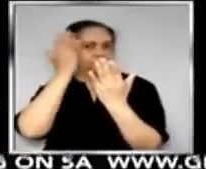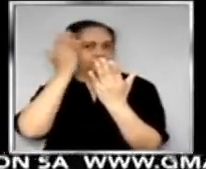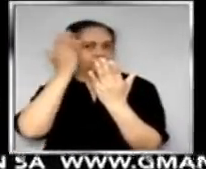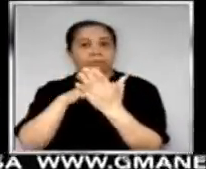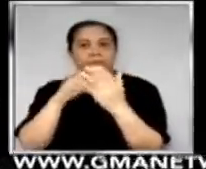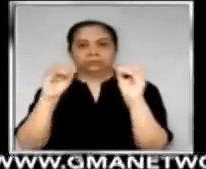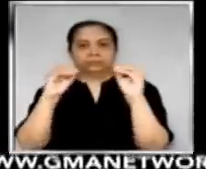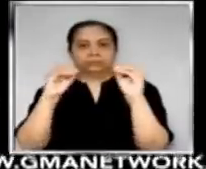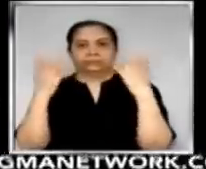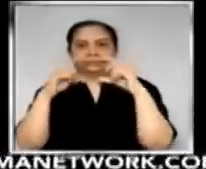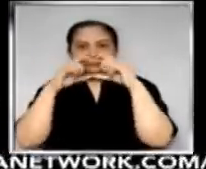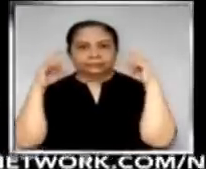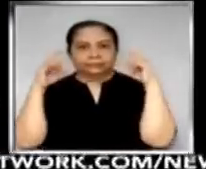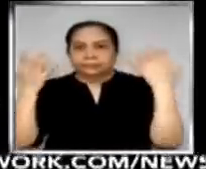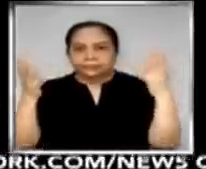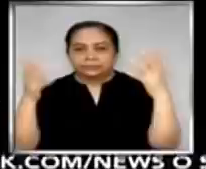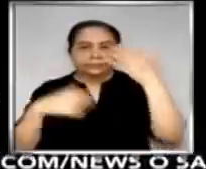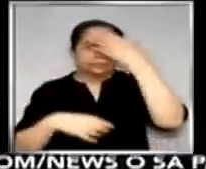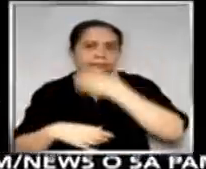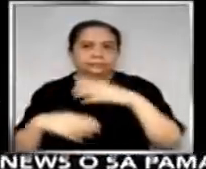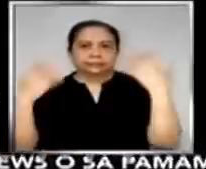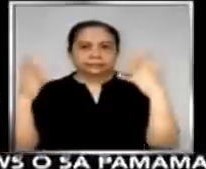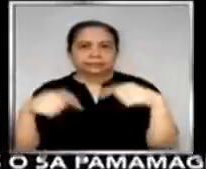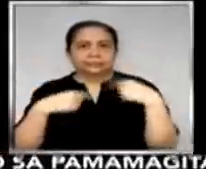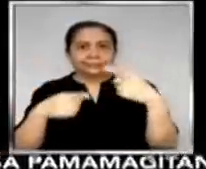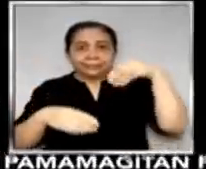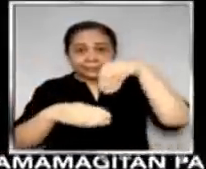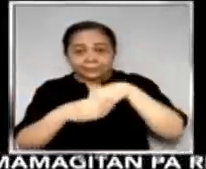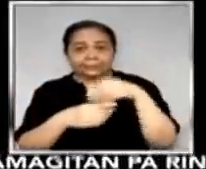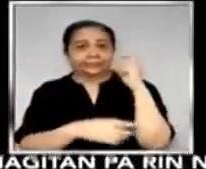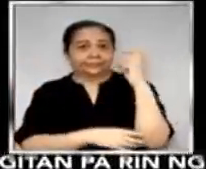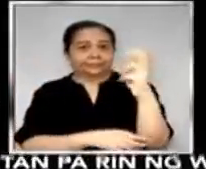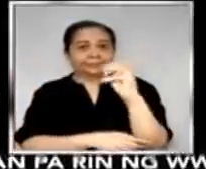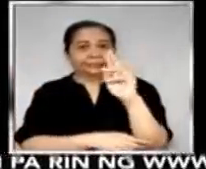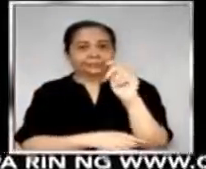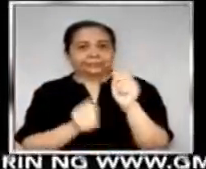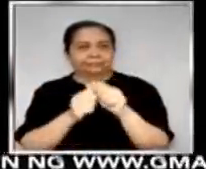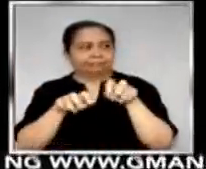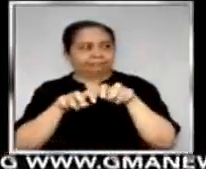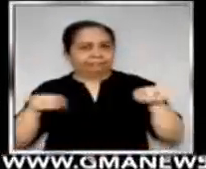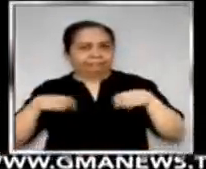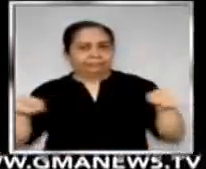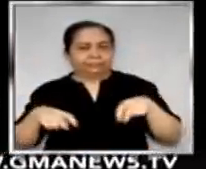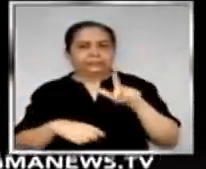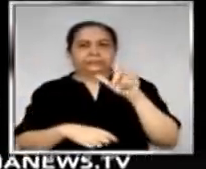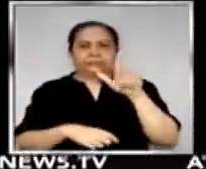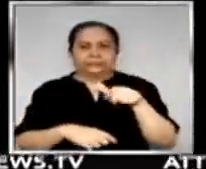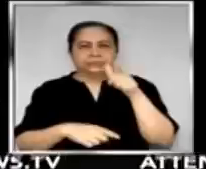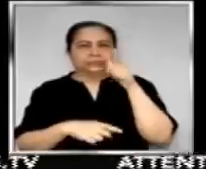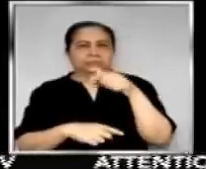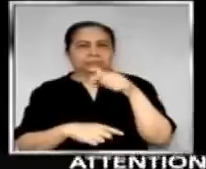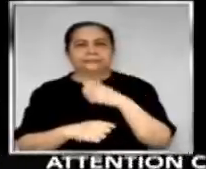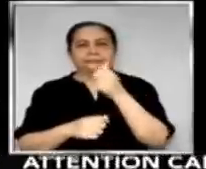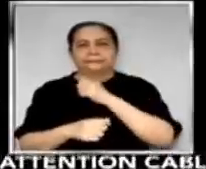suot na face mask at face shield habang nasa loob ng MRT kasabay ng ilang pasahero. Ilang saglit pa, tila hindi na nakatiis ang